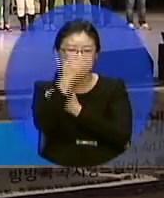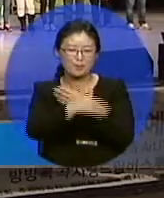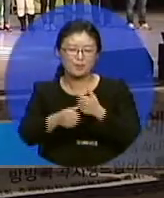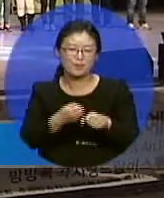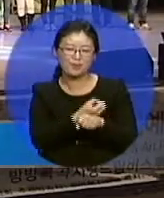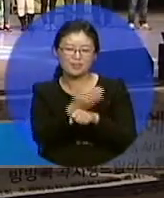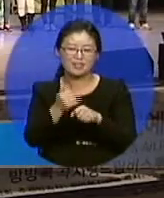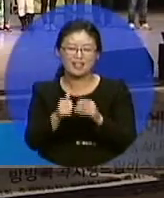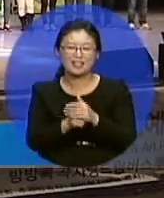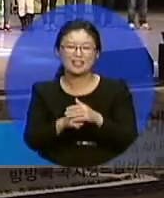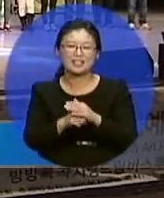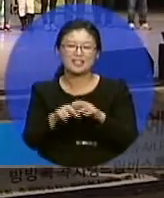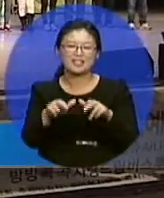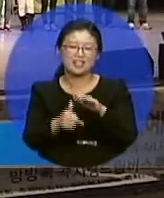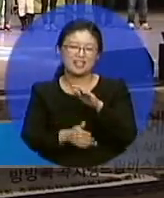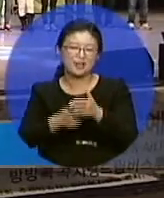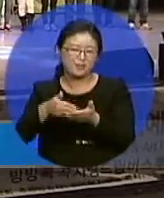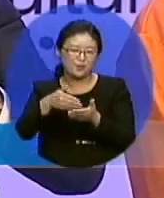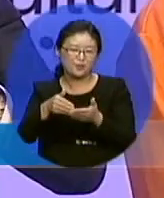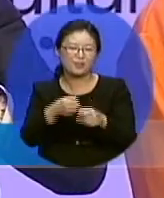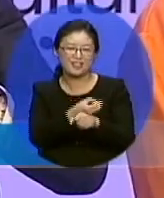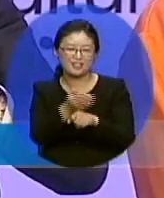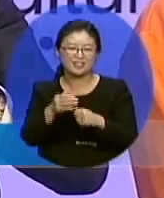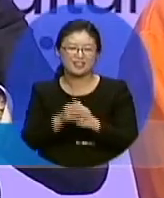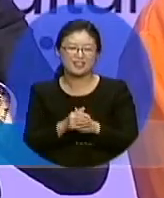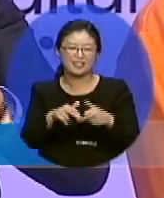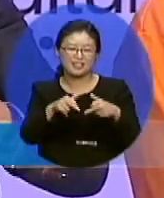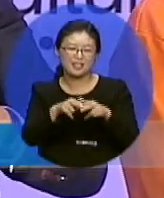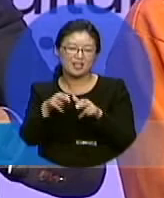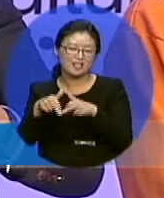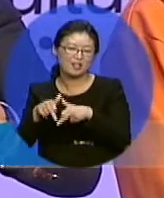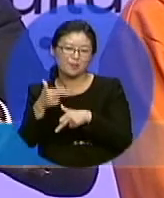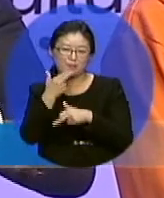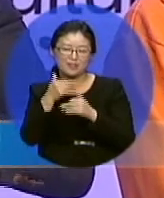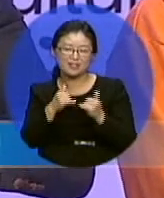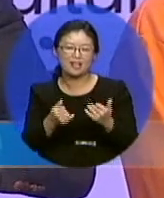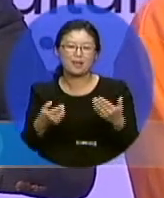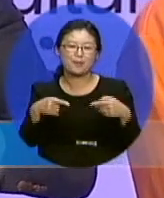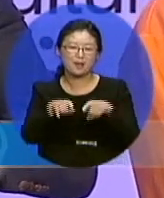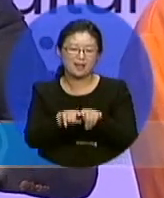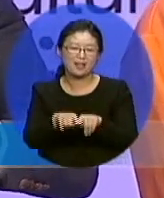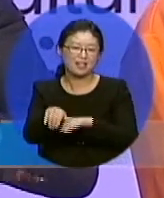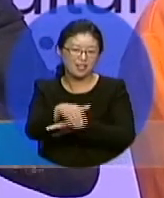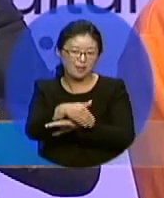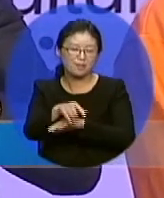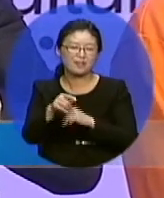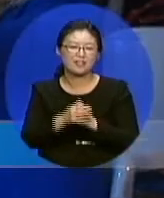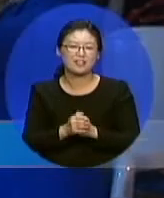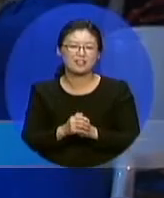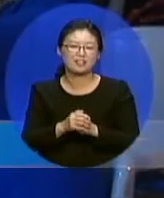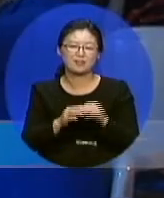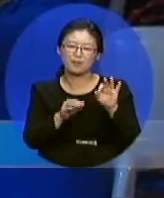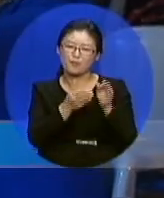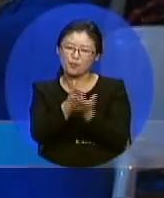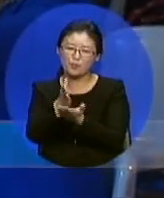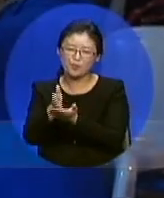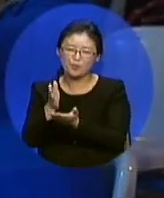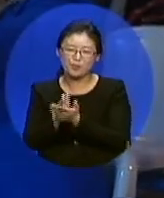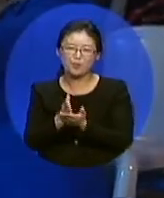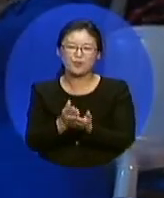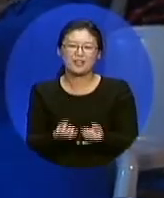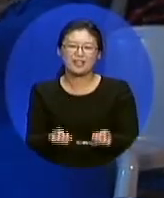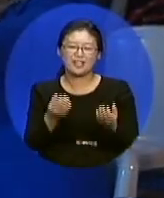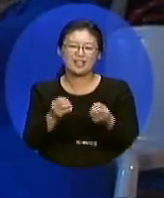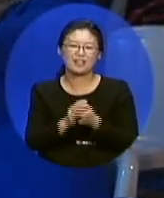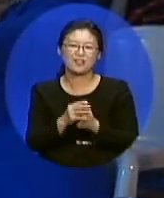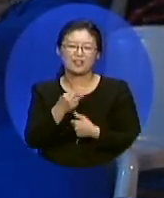장애미술가의 희망소리전, 장애인과 비장애인이 함께하는 서예 한마당 등 10여 개의 문화예술행사가 서울 인사동,